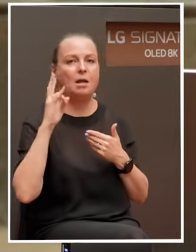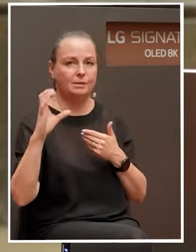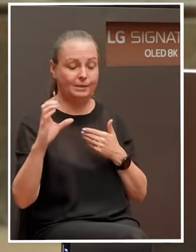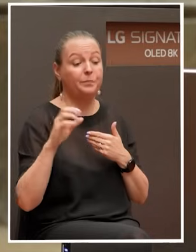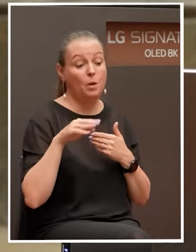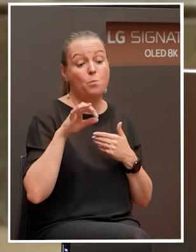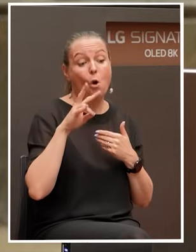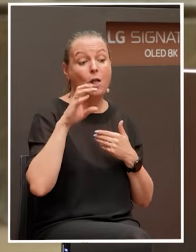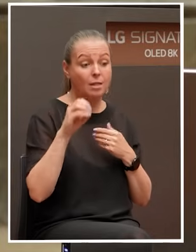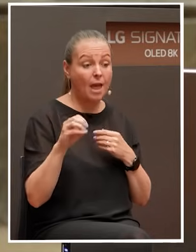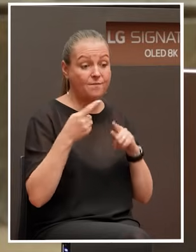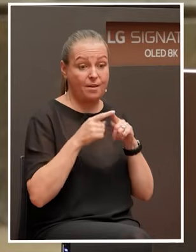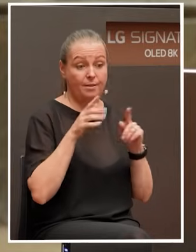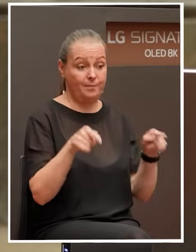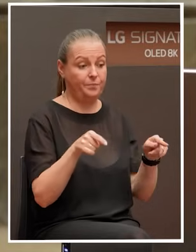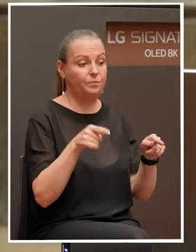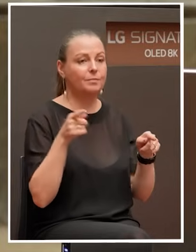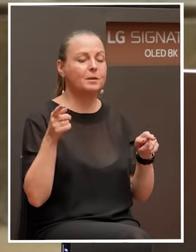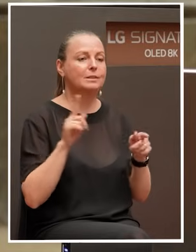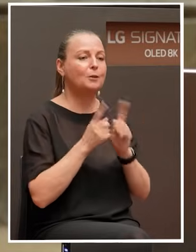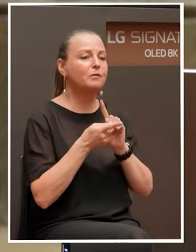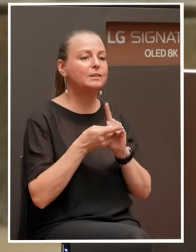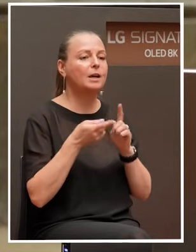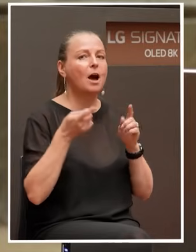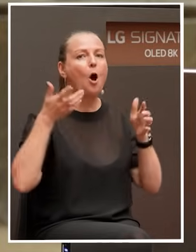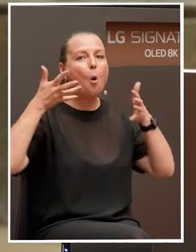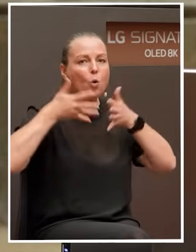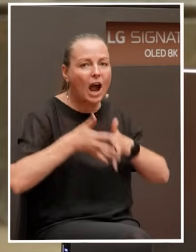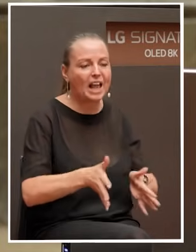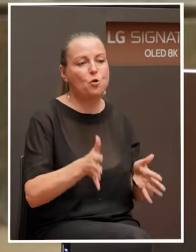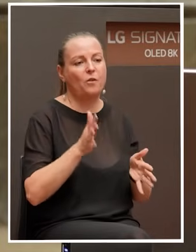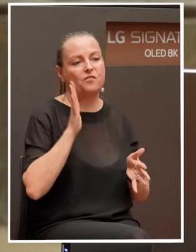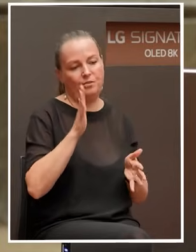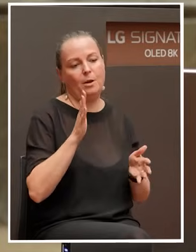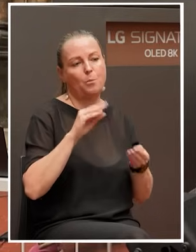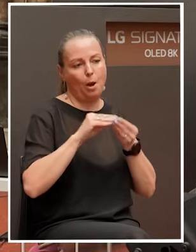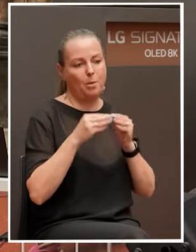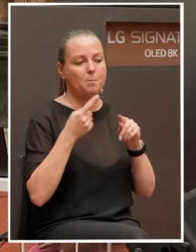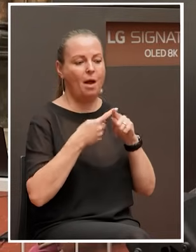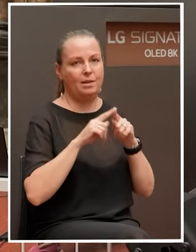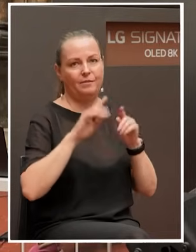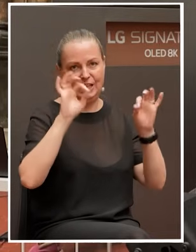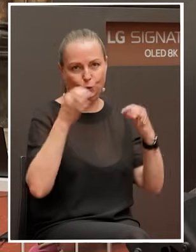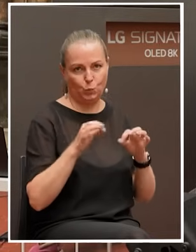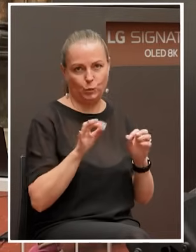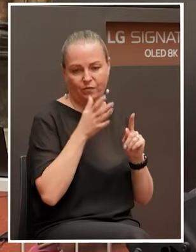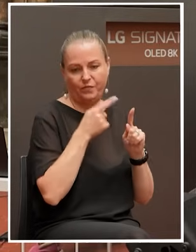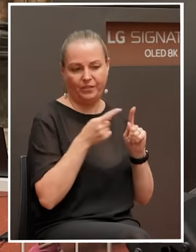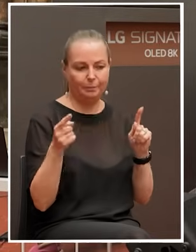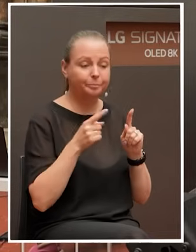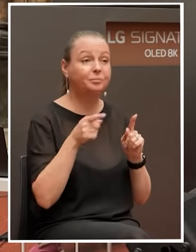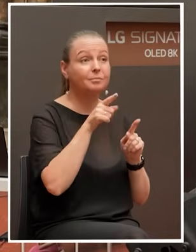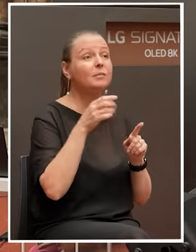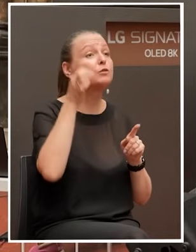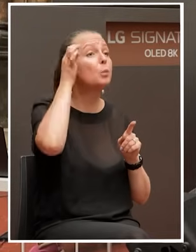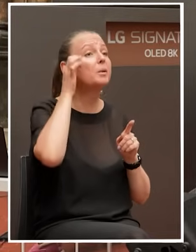оказывается очень укорененным в проблематике искусства этой поры. Я вспомню, опять же, ту тенденцию,